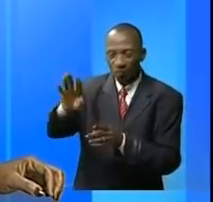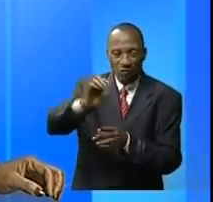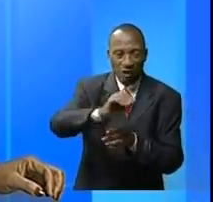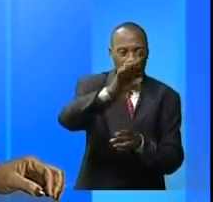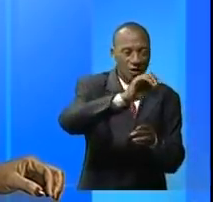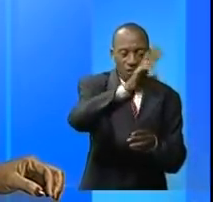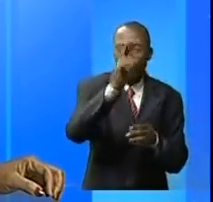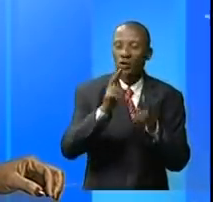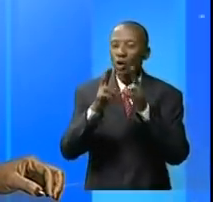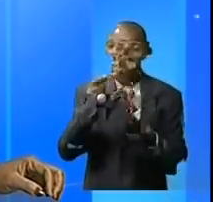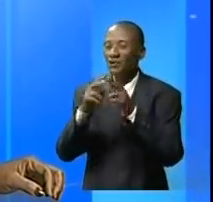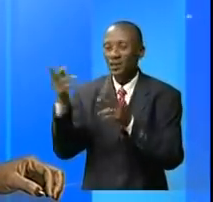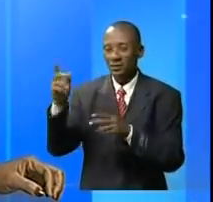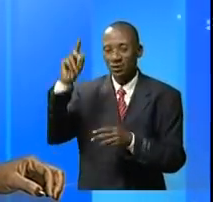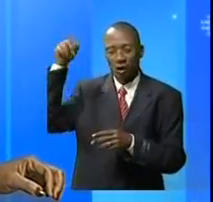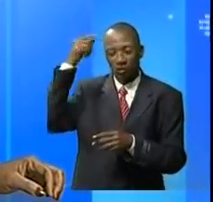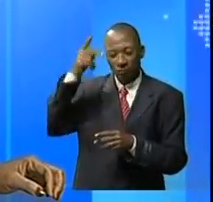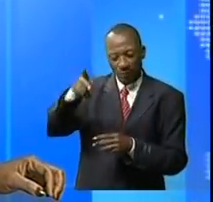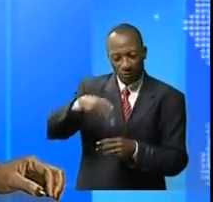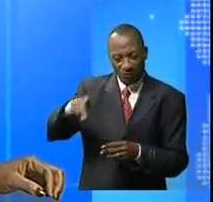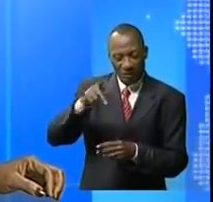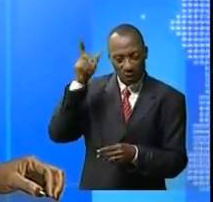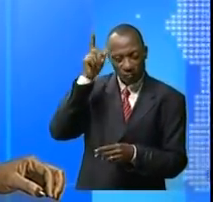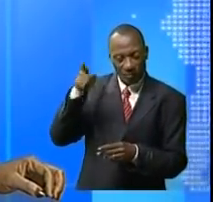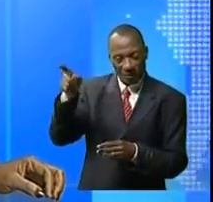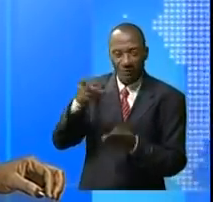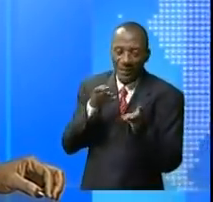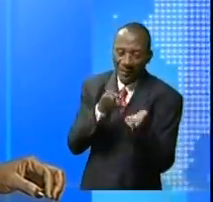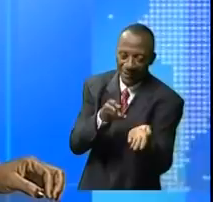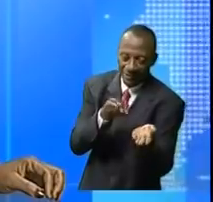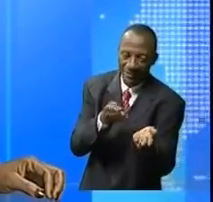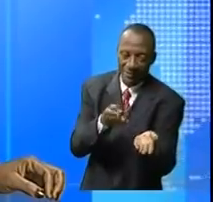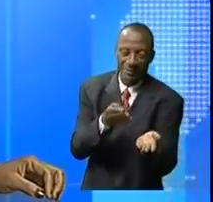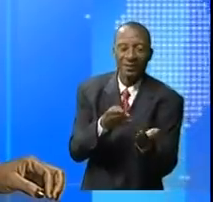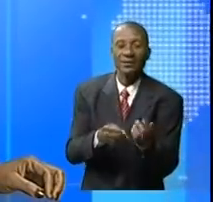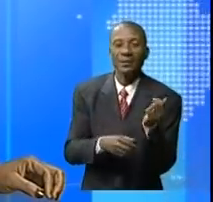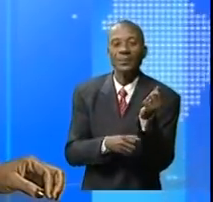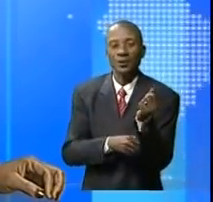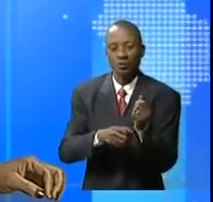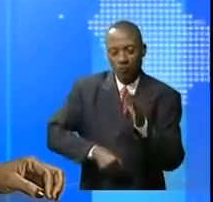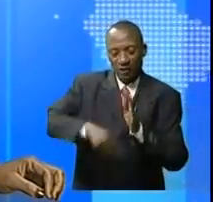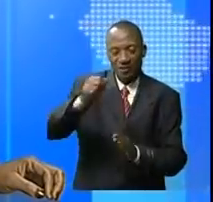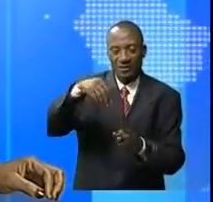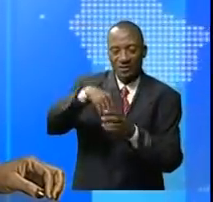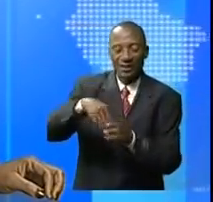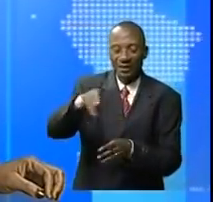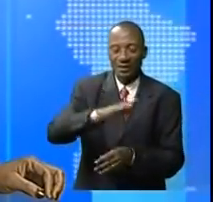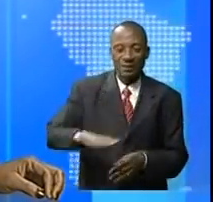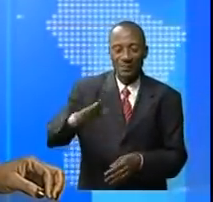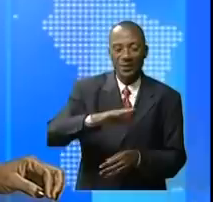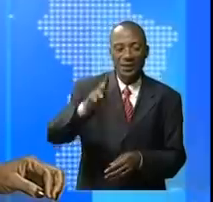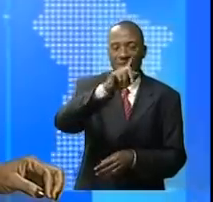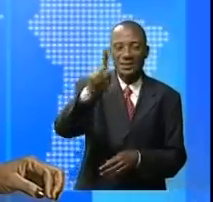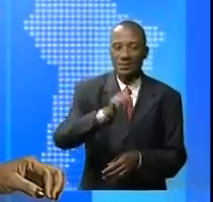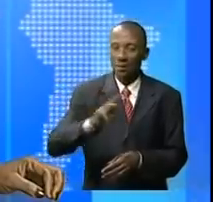du Haut-Katanga, qui dirige Jacques Kiabulakato, gouverneur de province, a pris en charge ces refoulés. Un récit de Didier Mumba de la